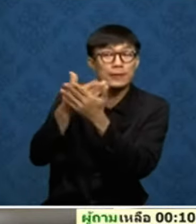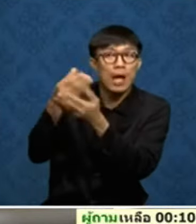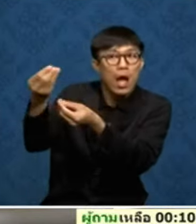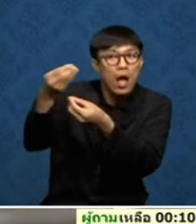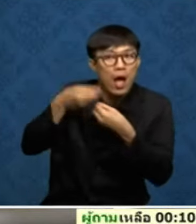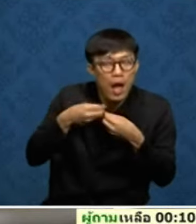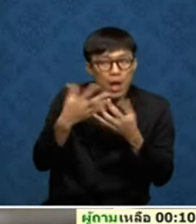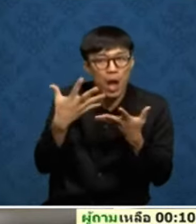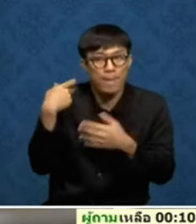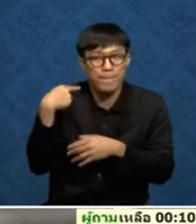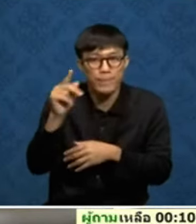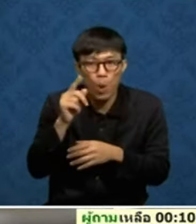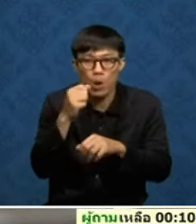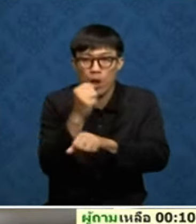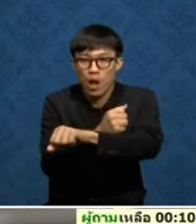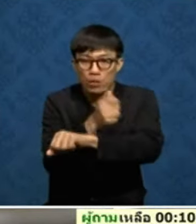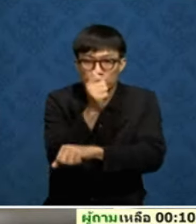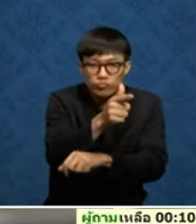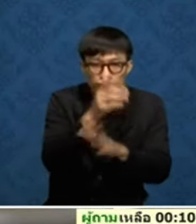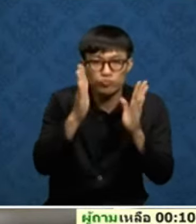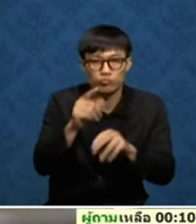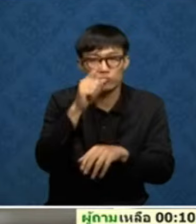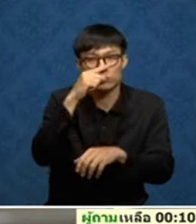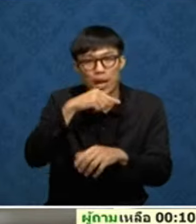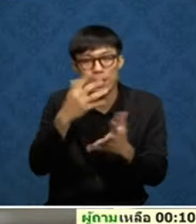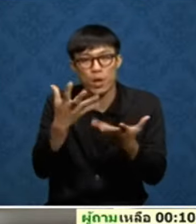แรงงานไทยใช้การลงทุนวัตถุดิบต่างๆในไท